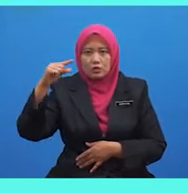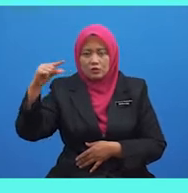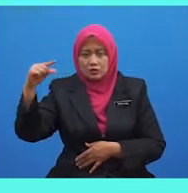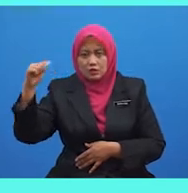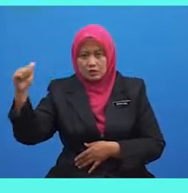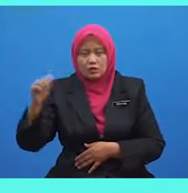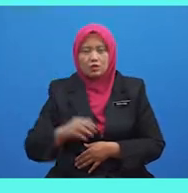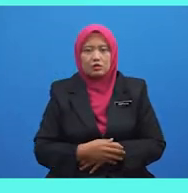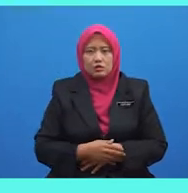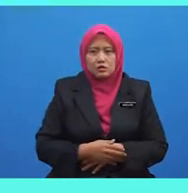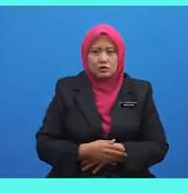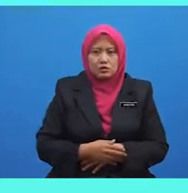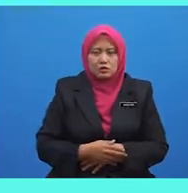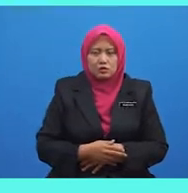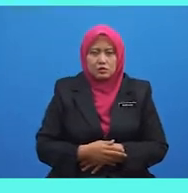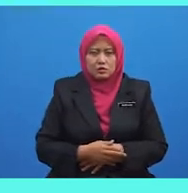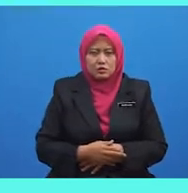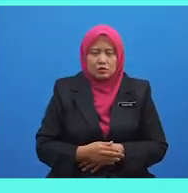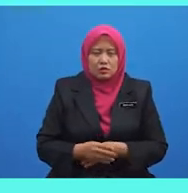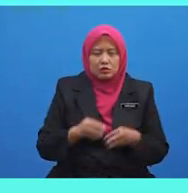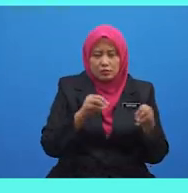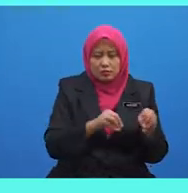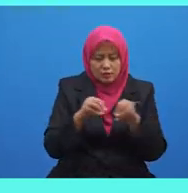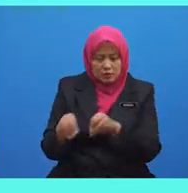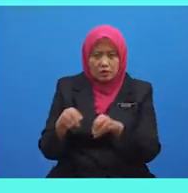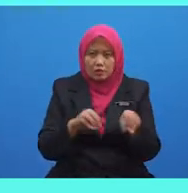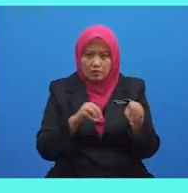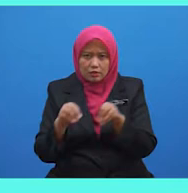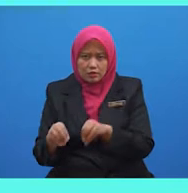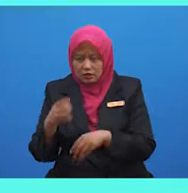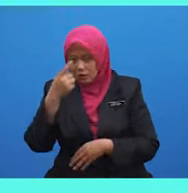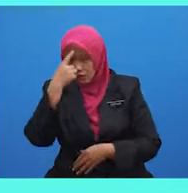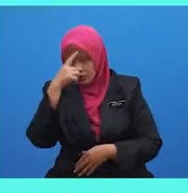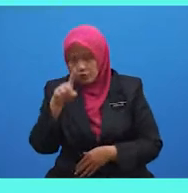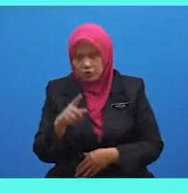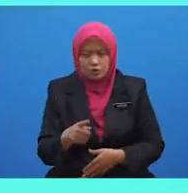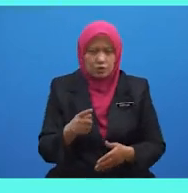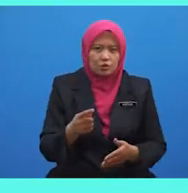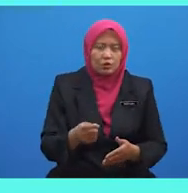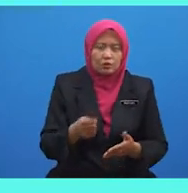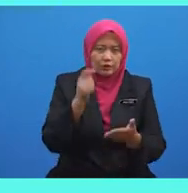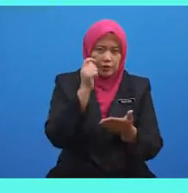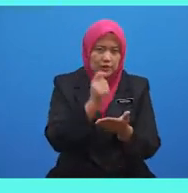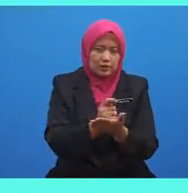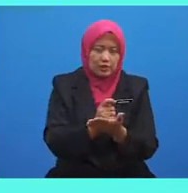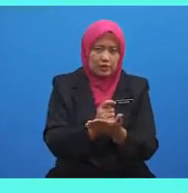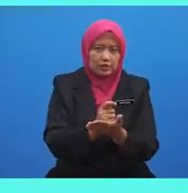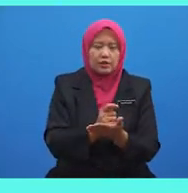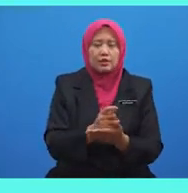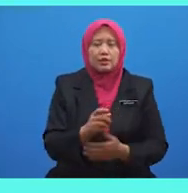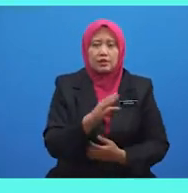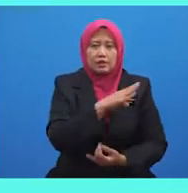sering berpindah disebabkan oleh keperluan strategi ketenteraan dan pertahanan serta